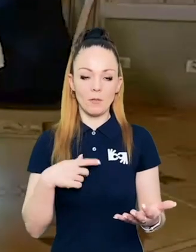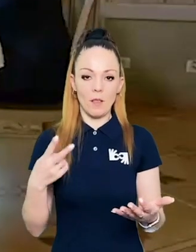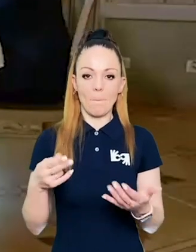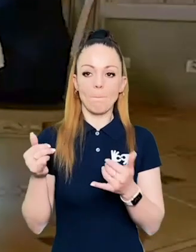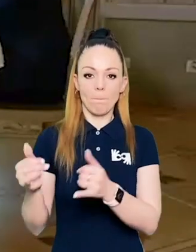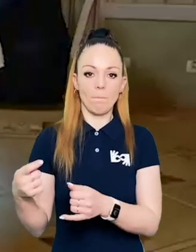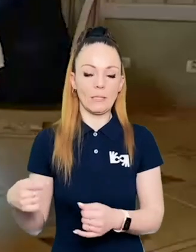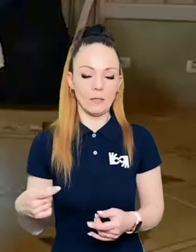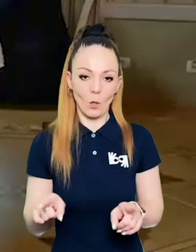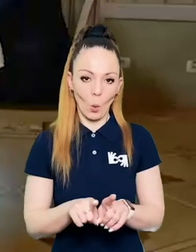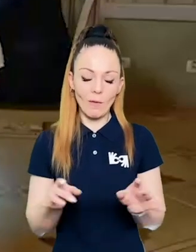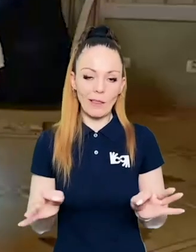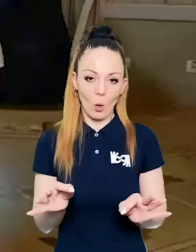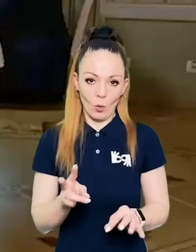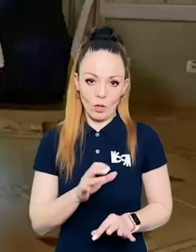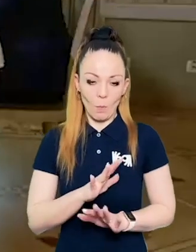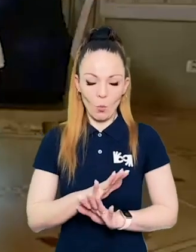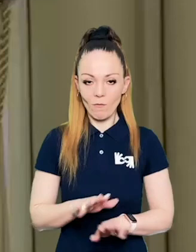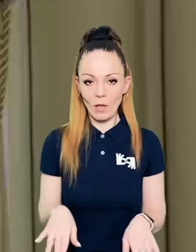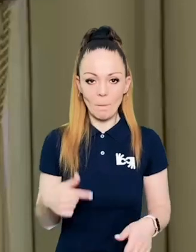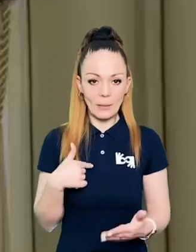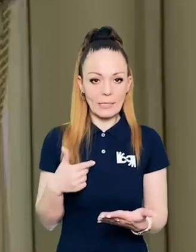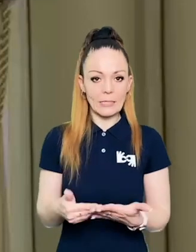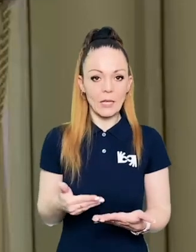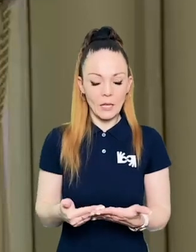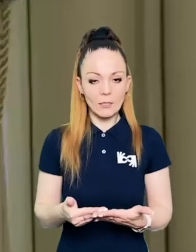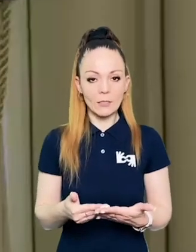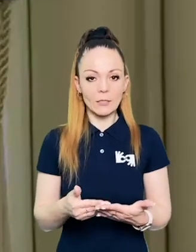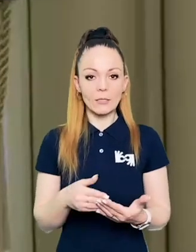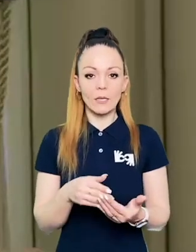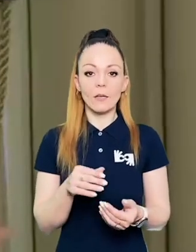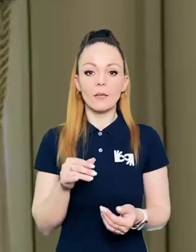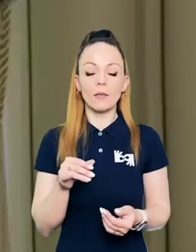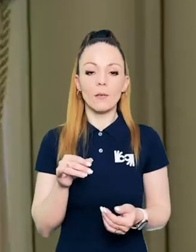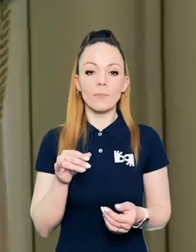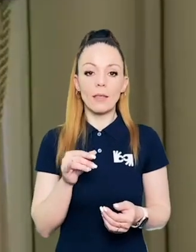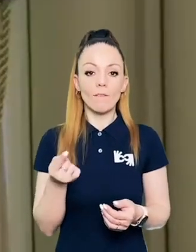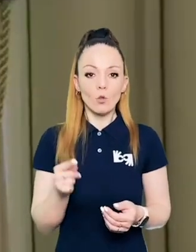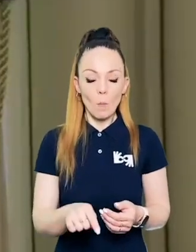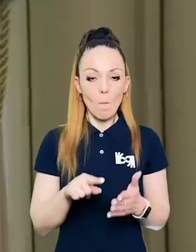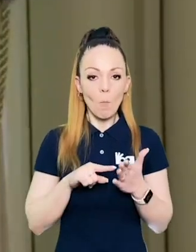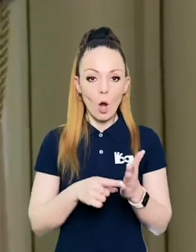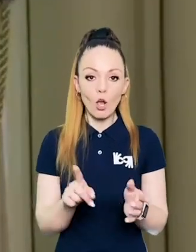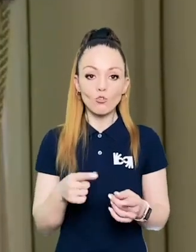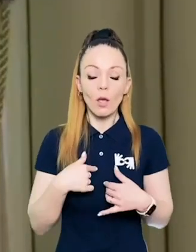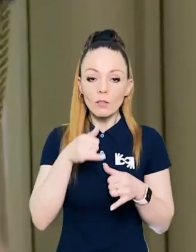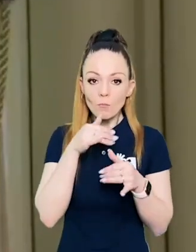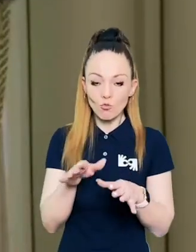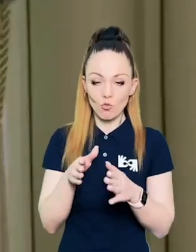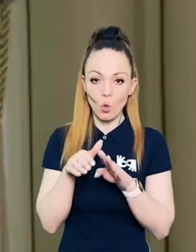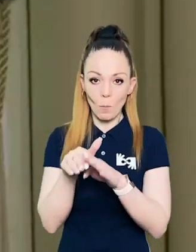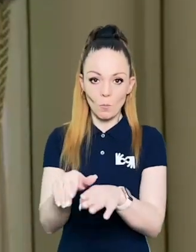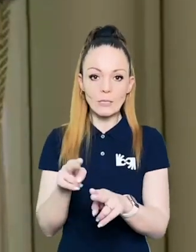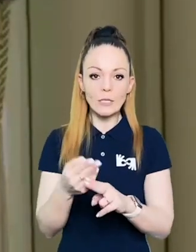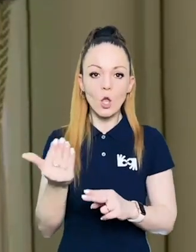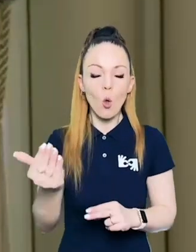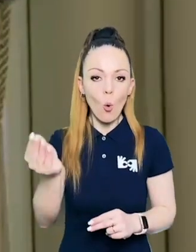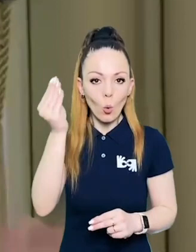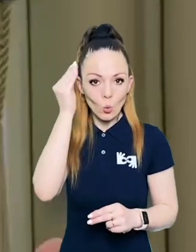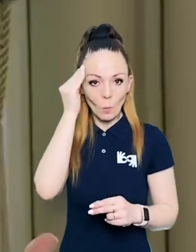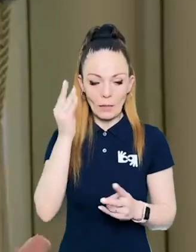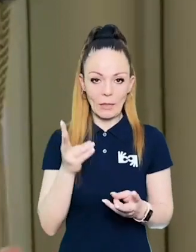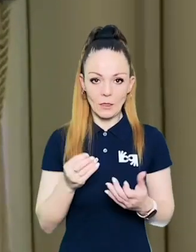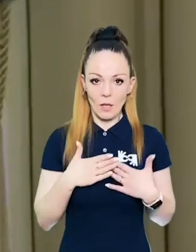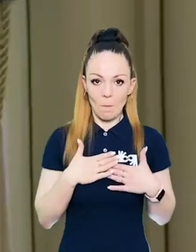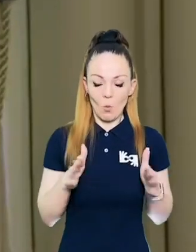есе для президента. Такого ніколи не буває. І мені здається, саме і в тому полягає те, що я не можу допомогти, тому що це